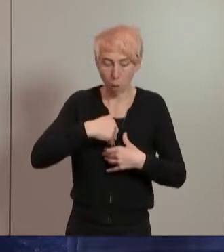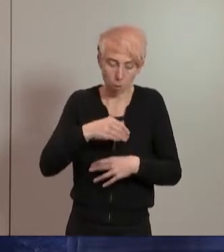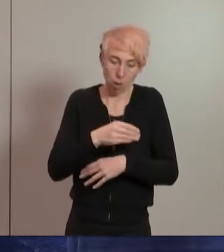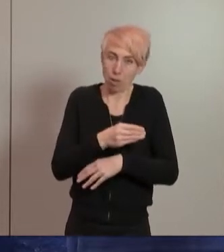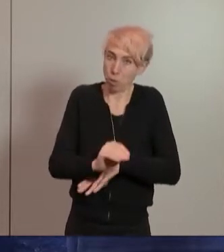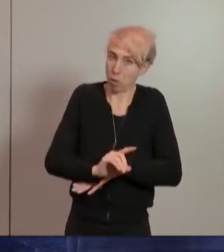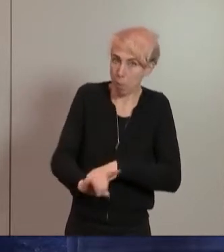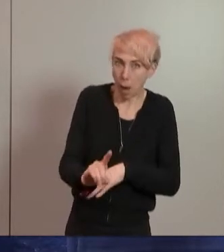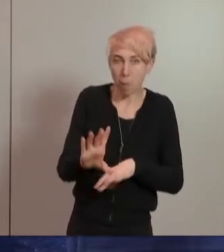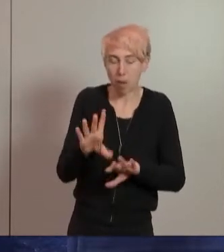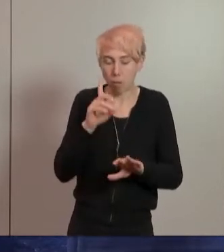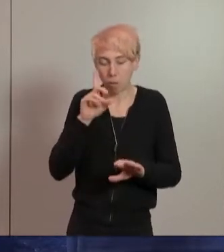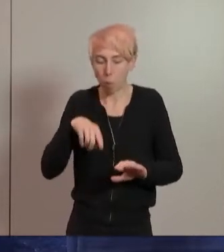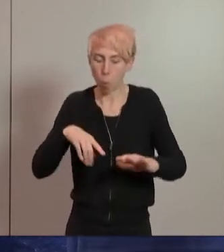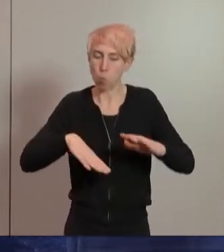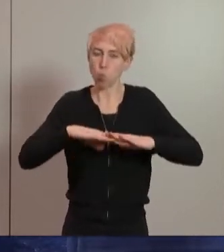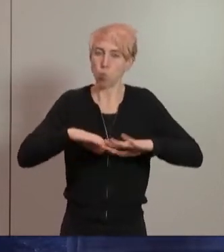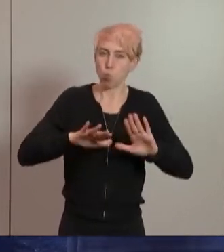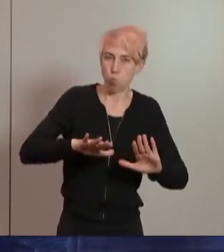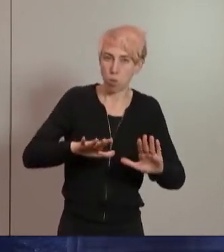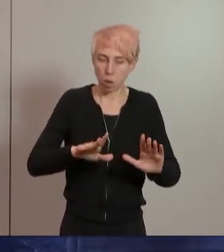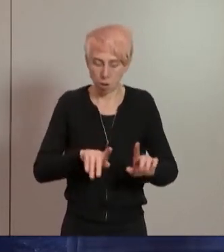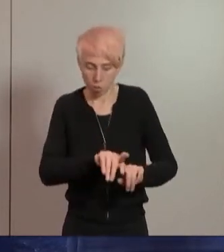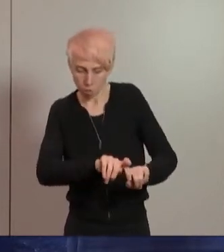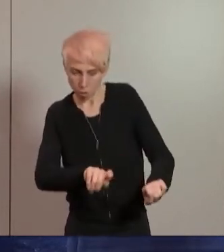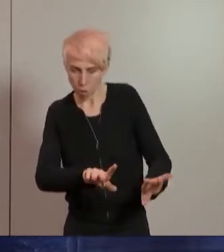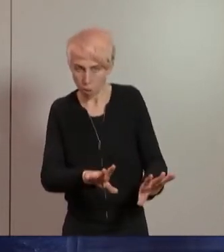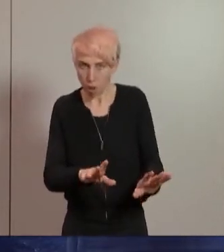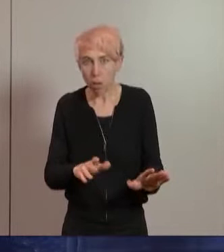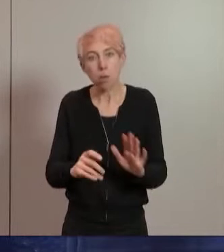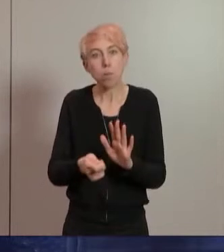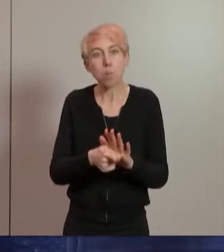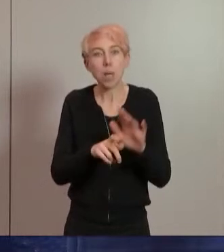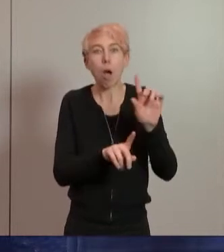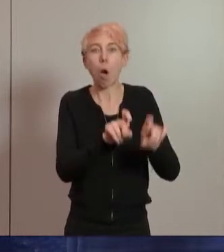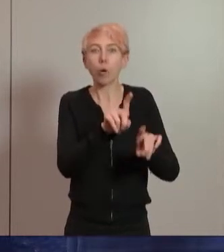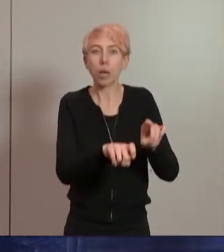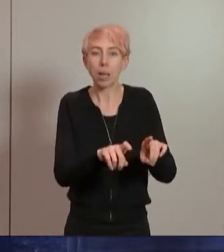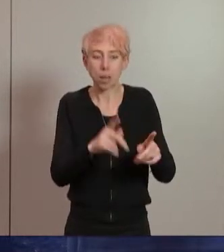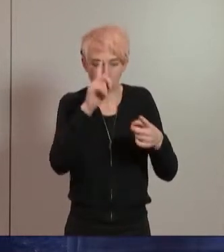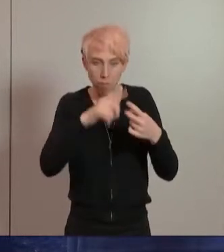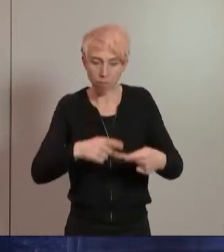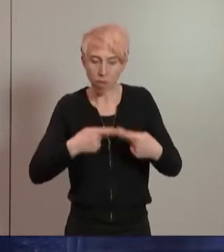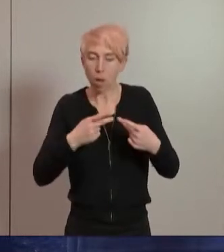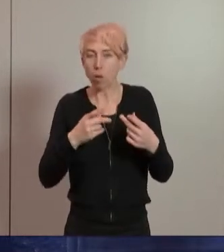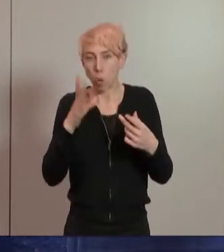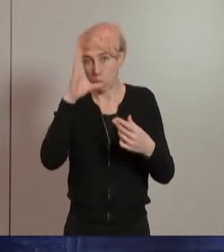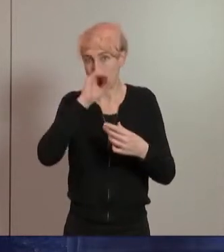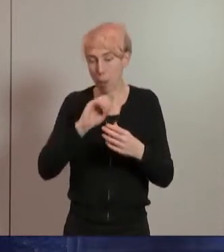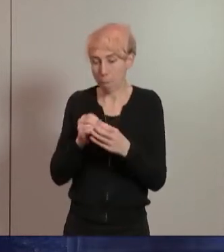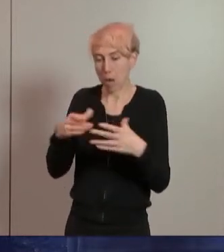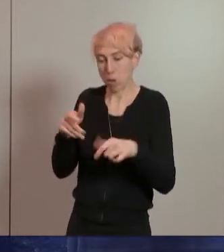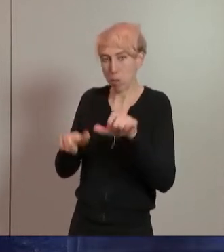quand même avec raison. Lors de l'enquête cadre de vie, rappelons-nous que la majorité des habitants de Rosé se disent en sécurité dans l'espace